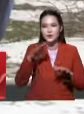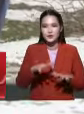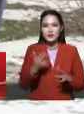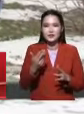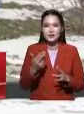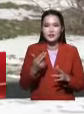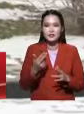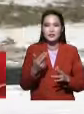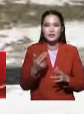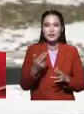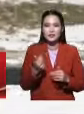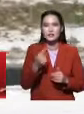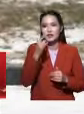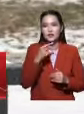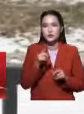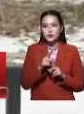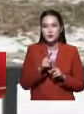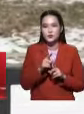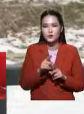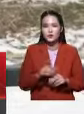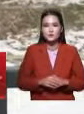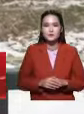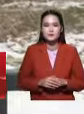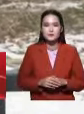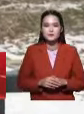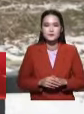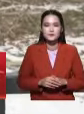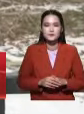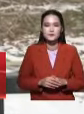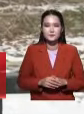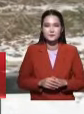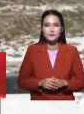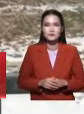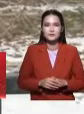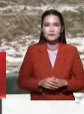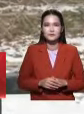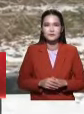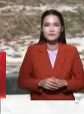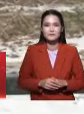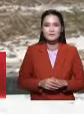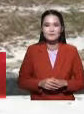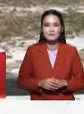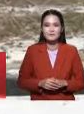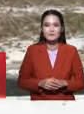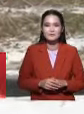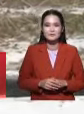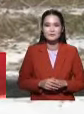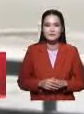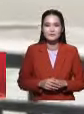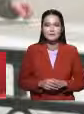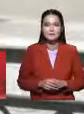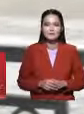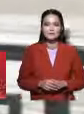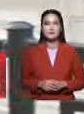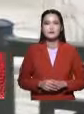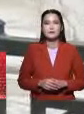Казахстан. I love you, Казахстан? Yes. I love you, Митхун Чакраборти. Митхун Чакраборти, yeah. You? I love you, Димаш? Yes.